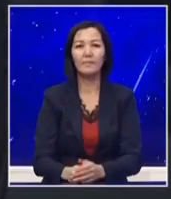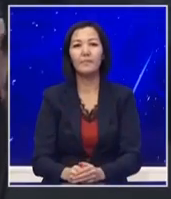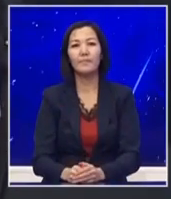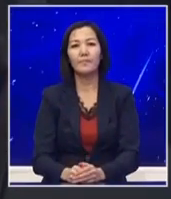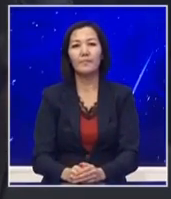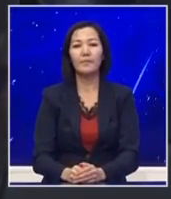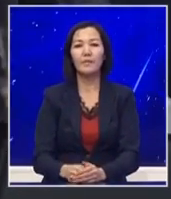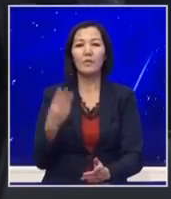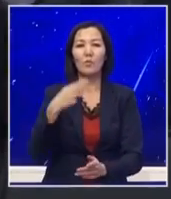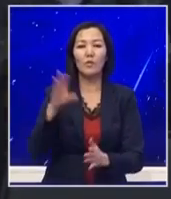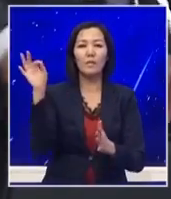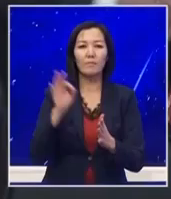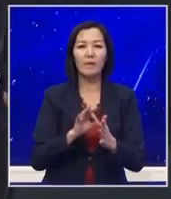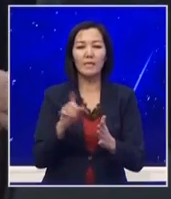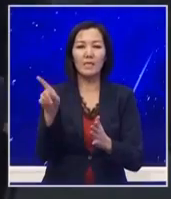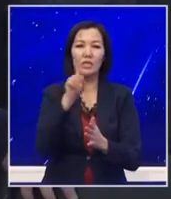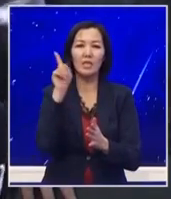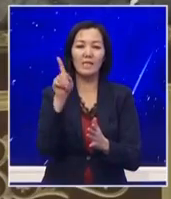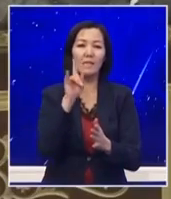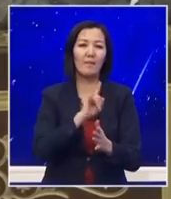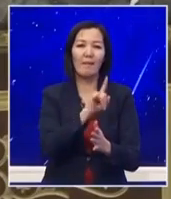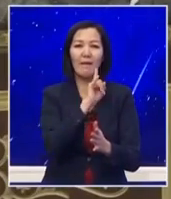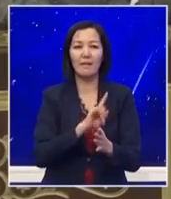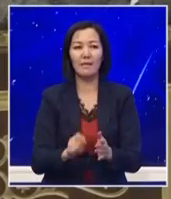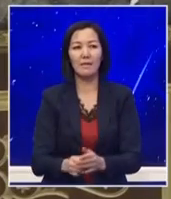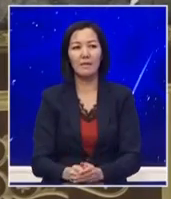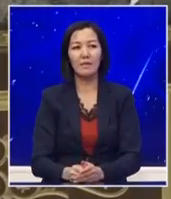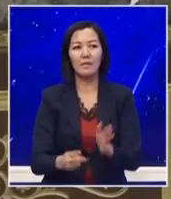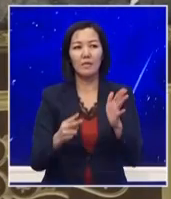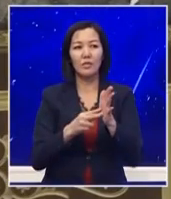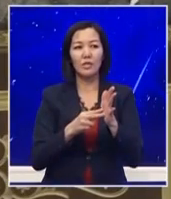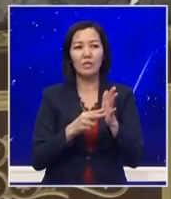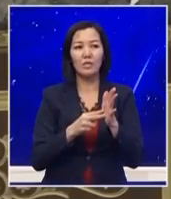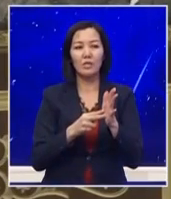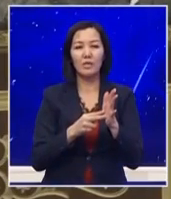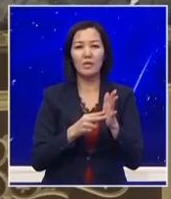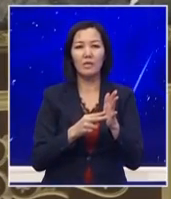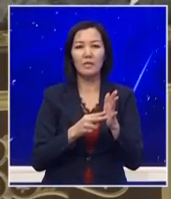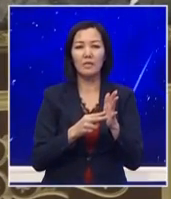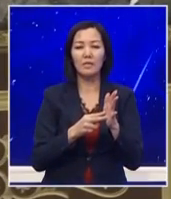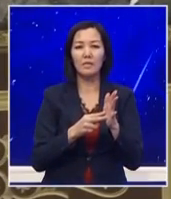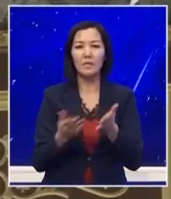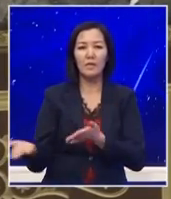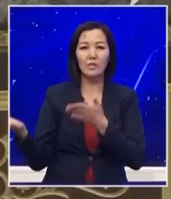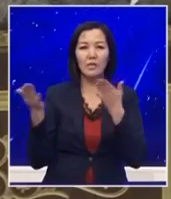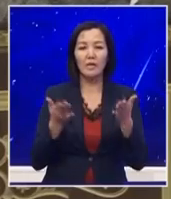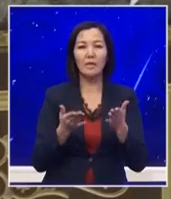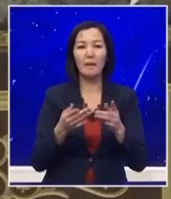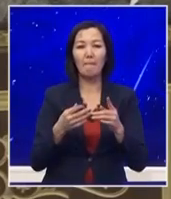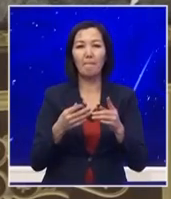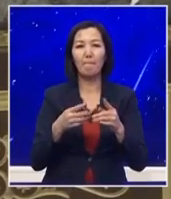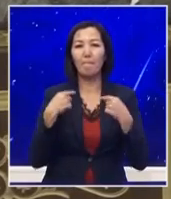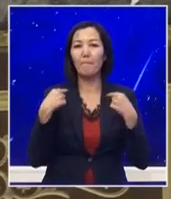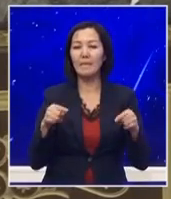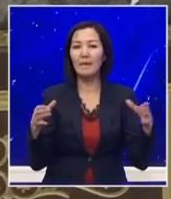тиді. 30%-ы жастар мен әйелдер. 7-ші шақырылымдағы мәжіліс пен мәслихат депутаттарының қатарына өзге партиялардың